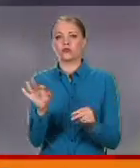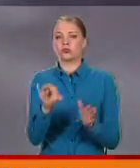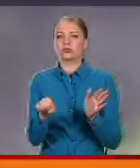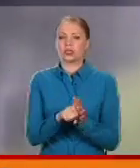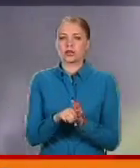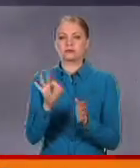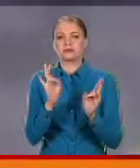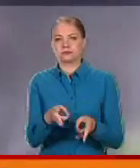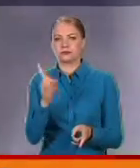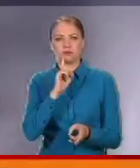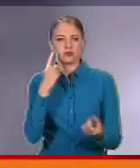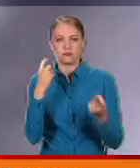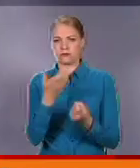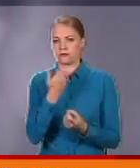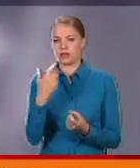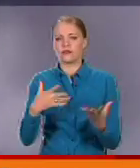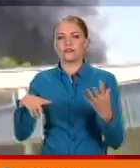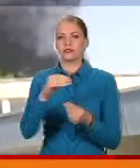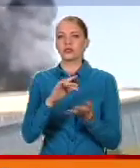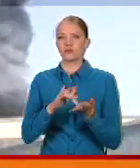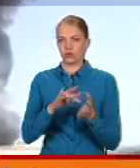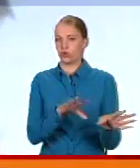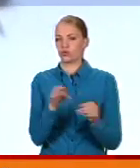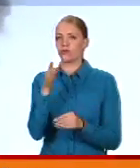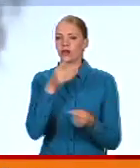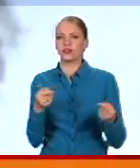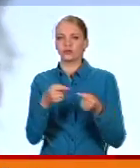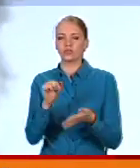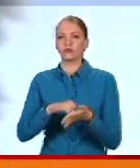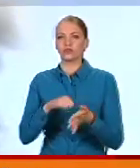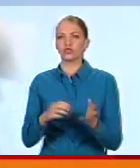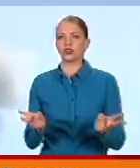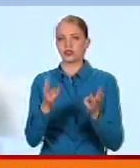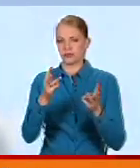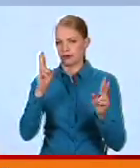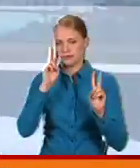чи постраждалих не йдеться. Усіх подорожніх евакуювали вчасно. Причина займання невідома.